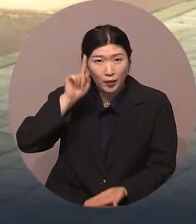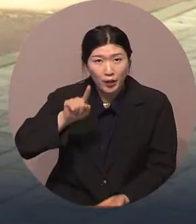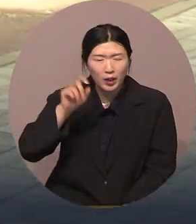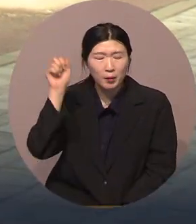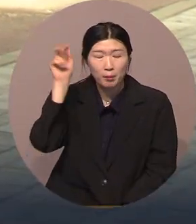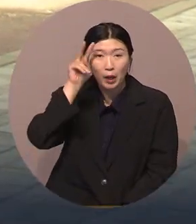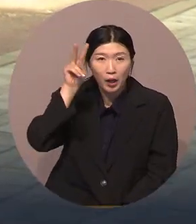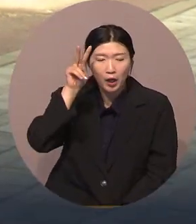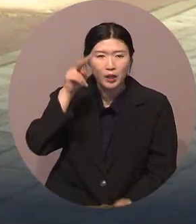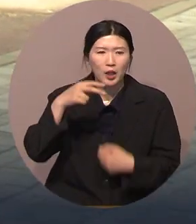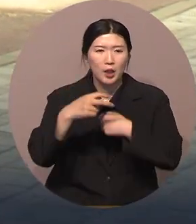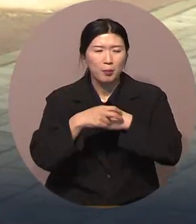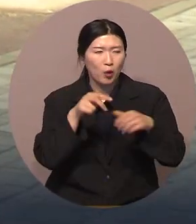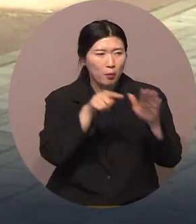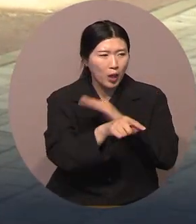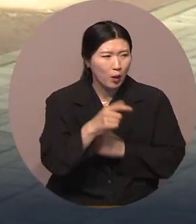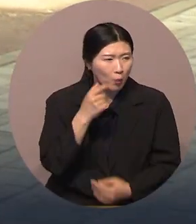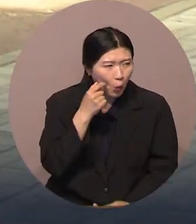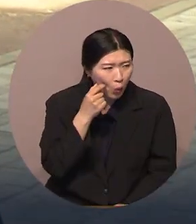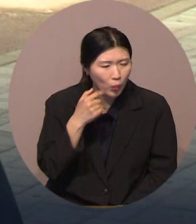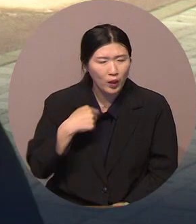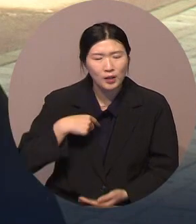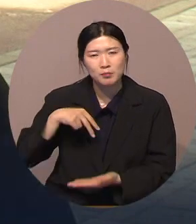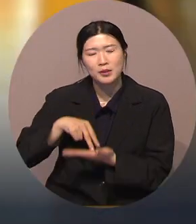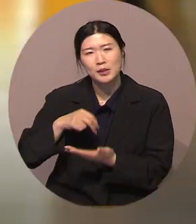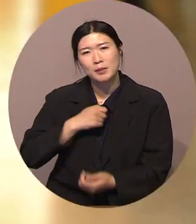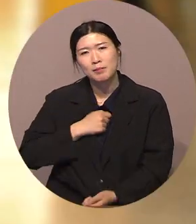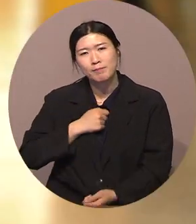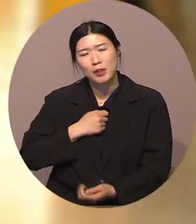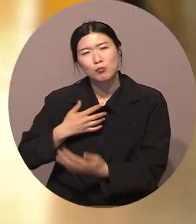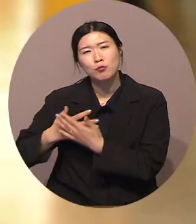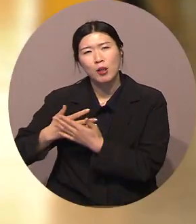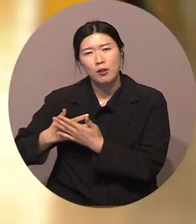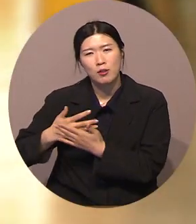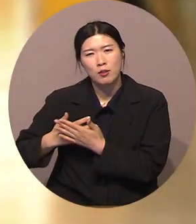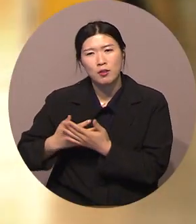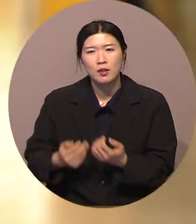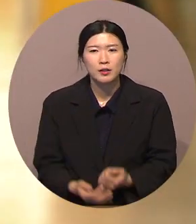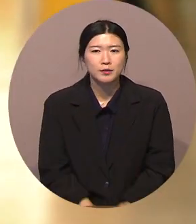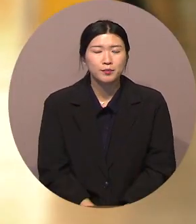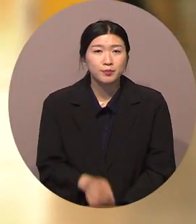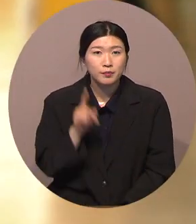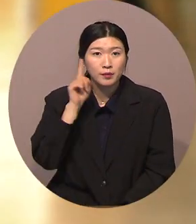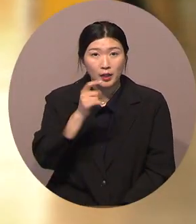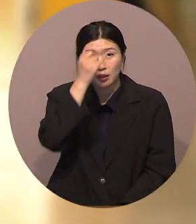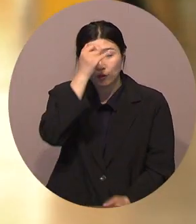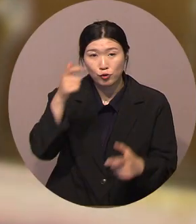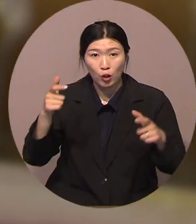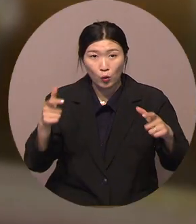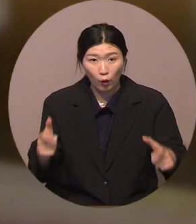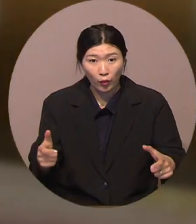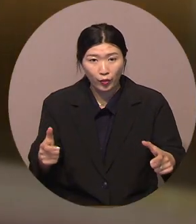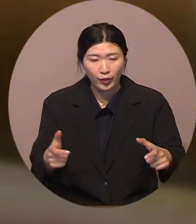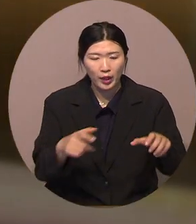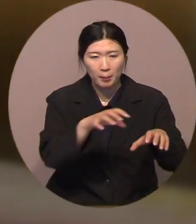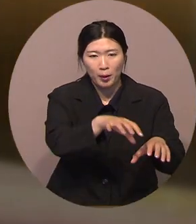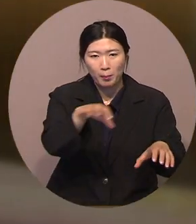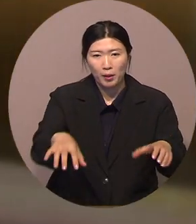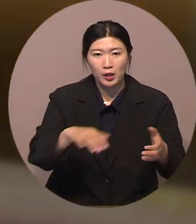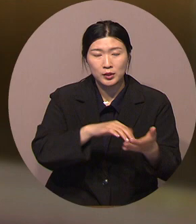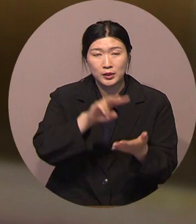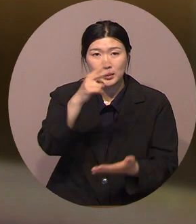아프면은 병원이 없으니까 그게 제 걱정이다 내일 충청권 의원 24여 가운데 대전